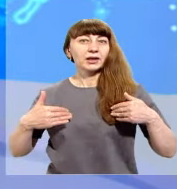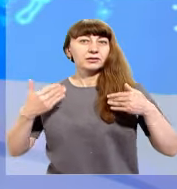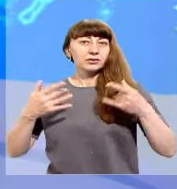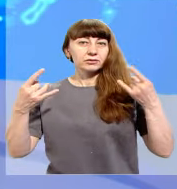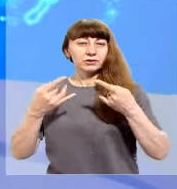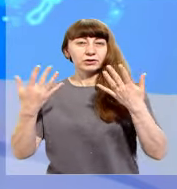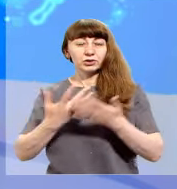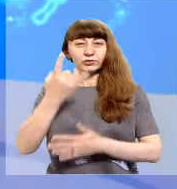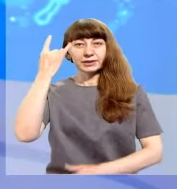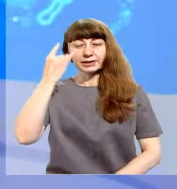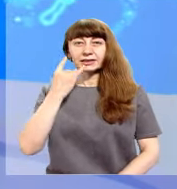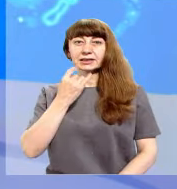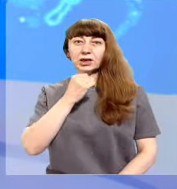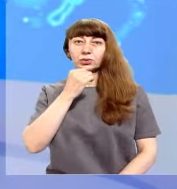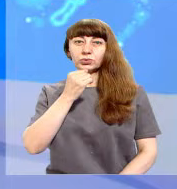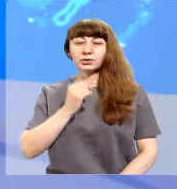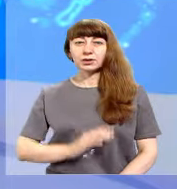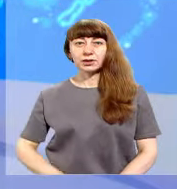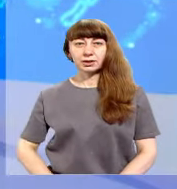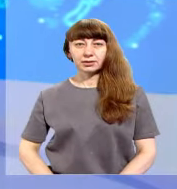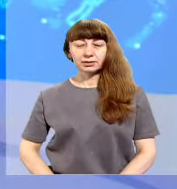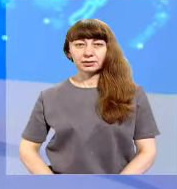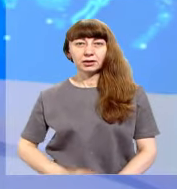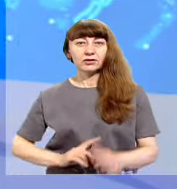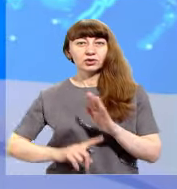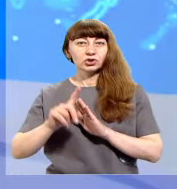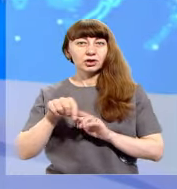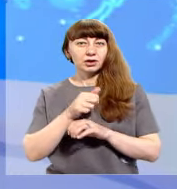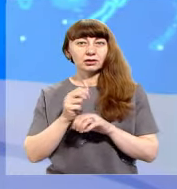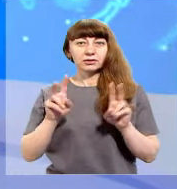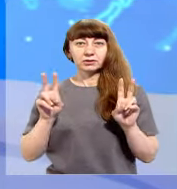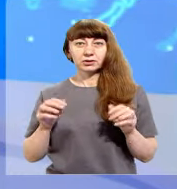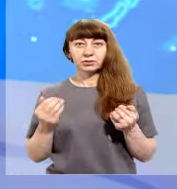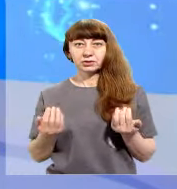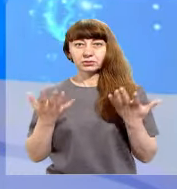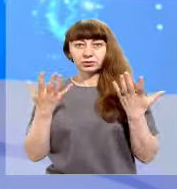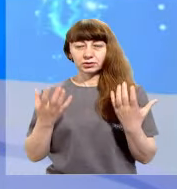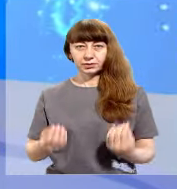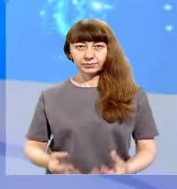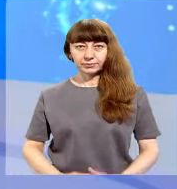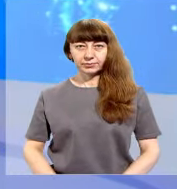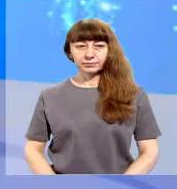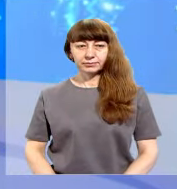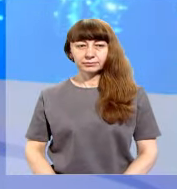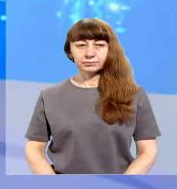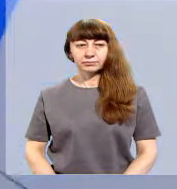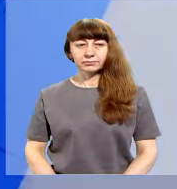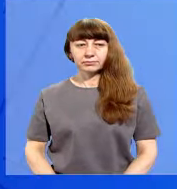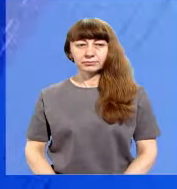Здравствуйте! В прямом эфире новости в студии Алмажан Аманкельдинова, сурдоперевод Светлана Слесарская. Коротко о главном на сегодня.